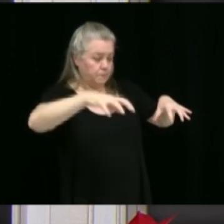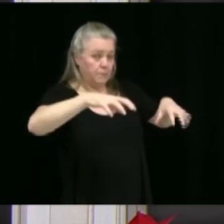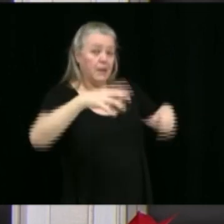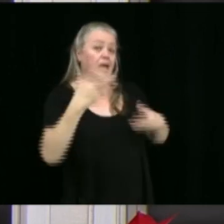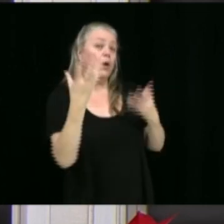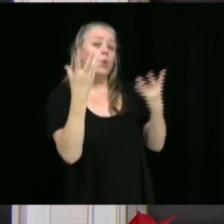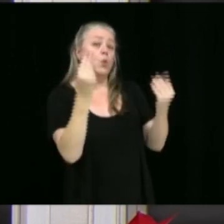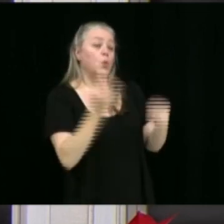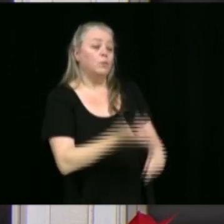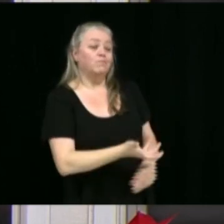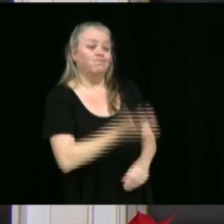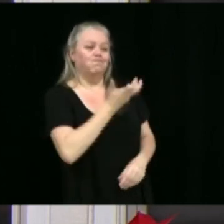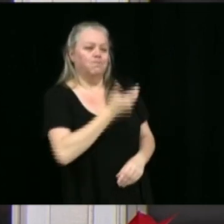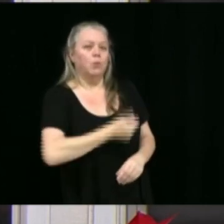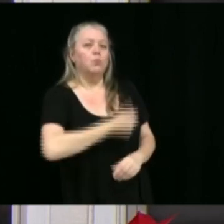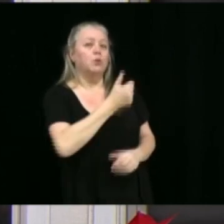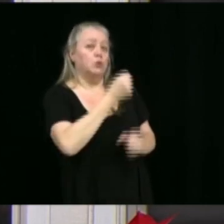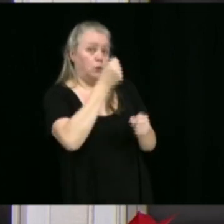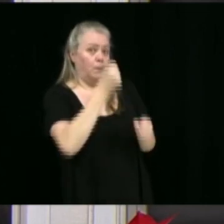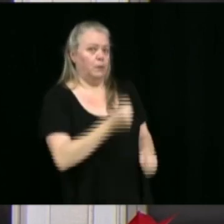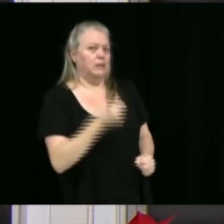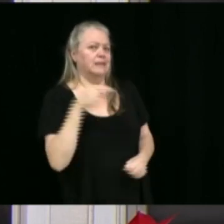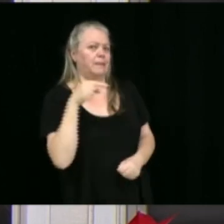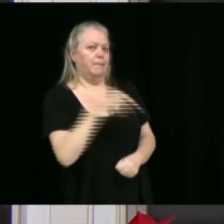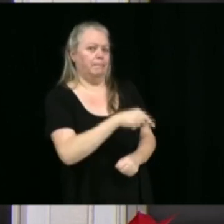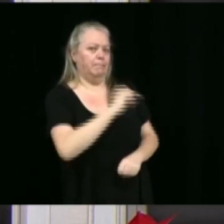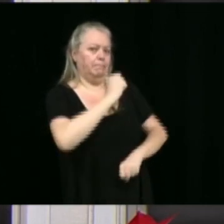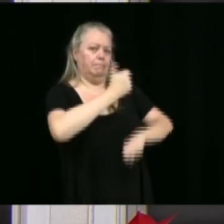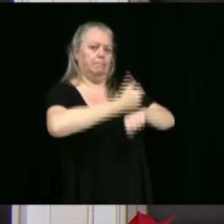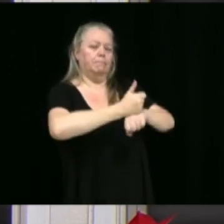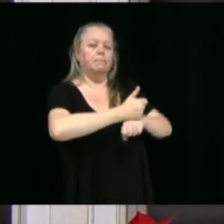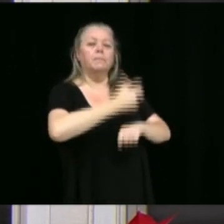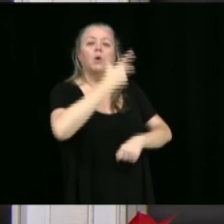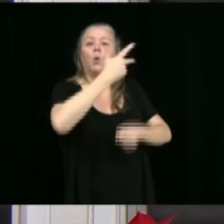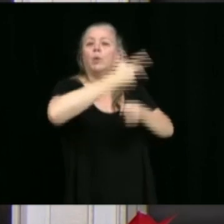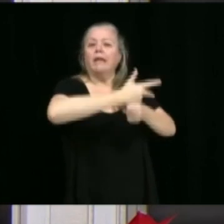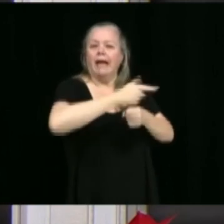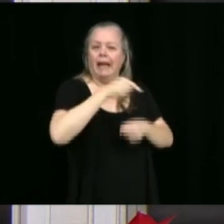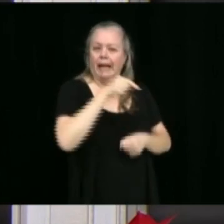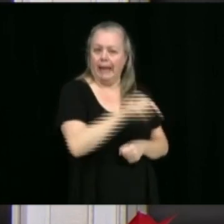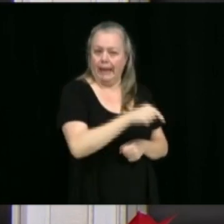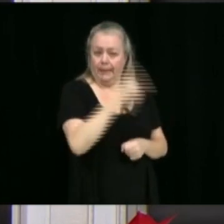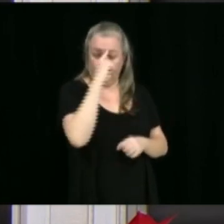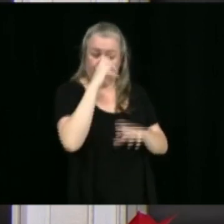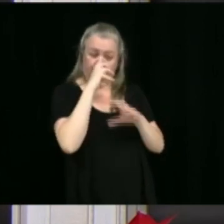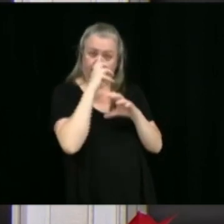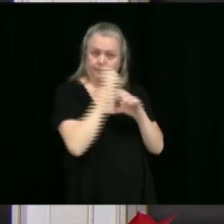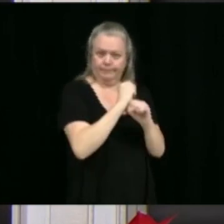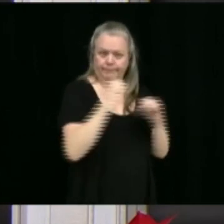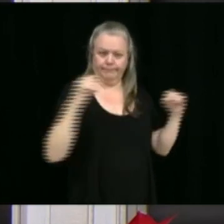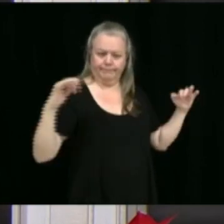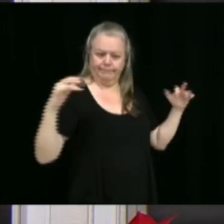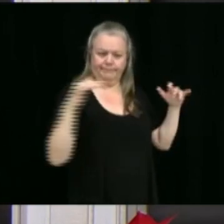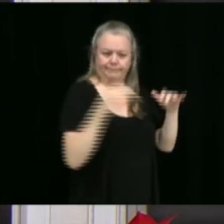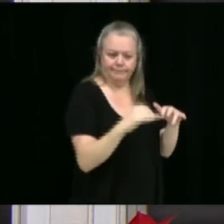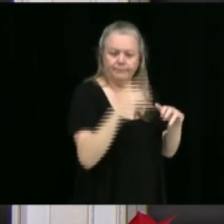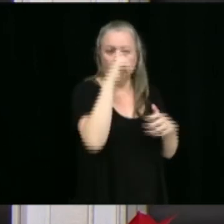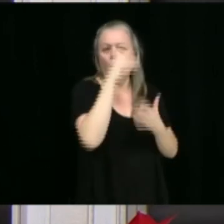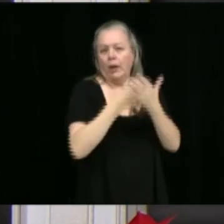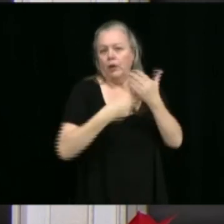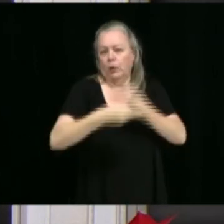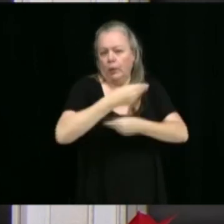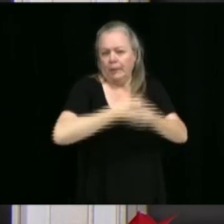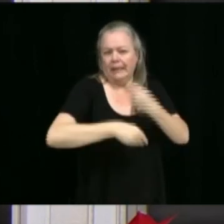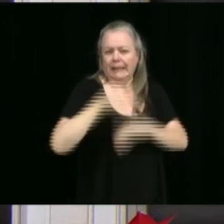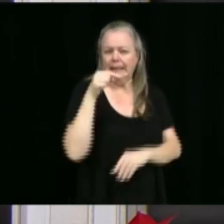fort potentiel pour l'implantation d'un hôtel et son attractivité pour toute l'économie